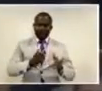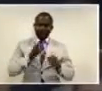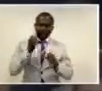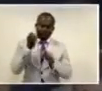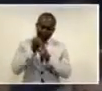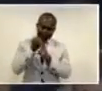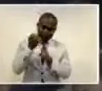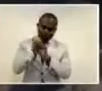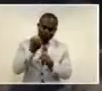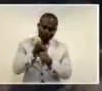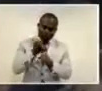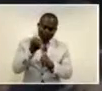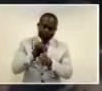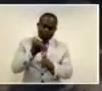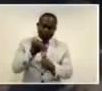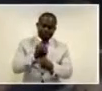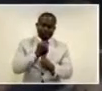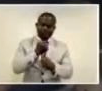gukora,